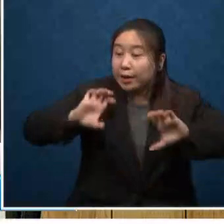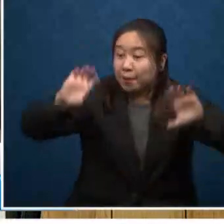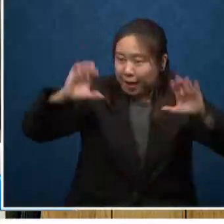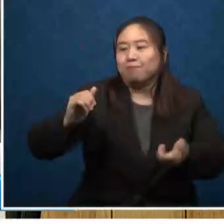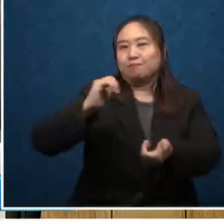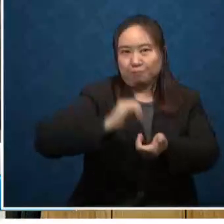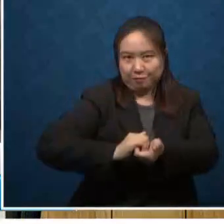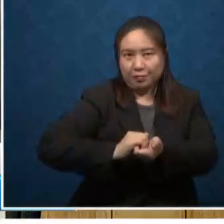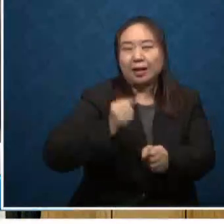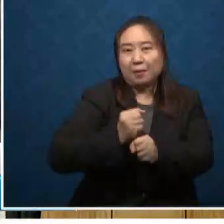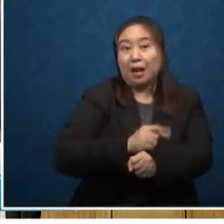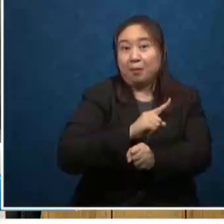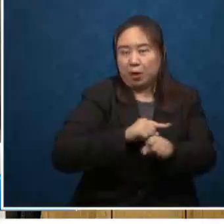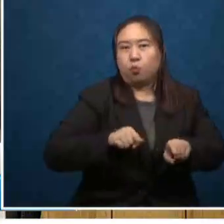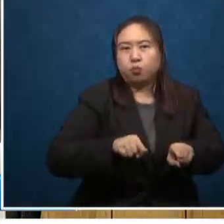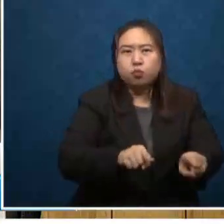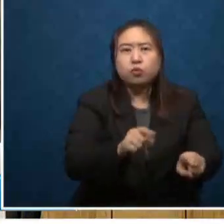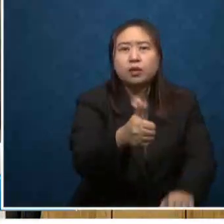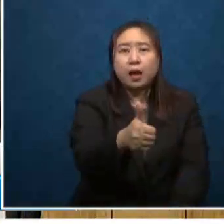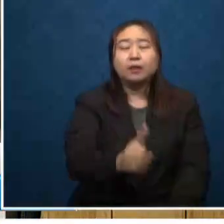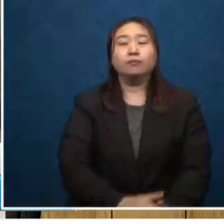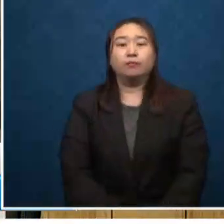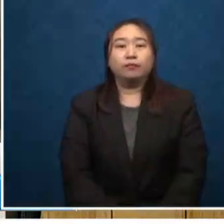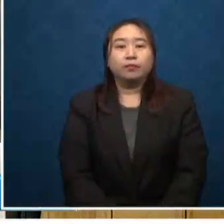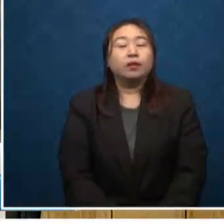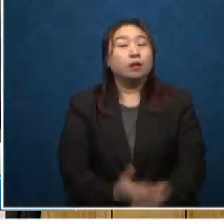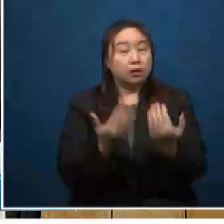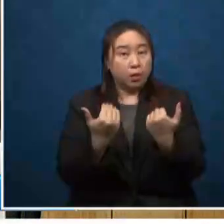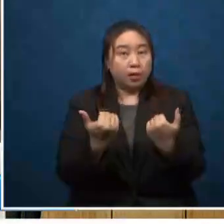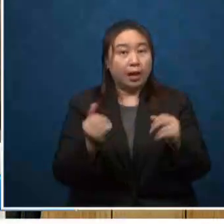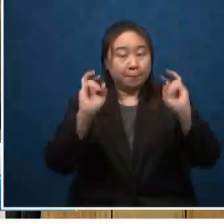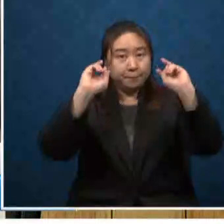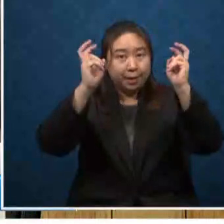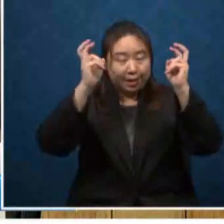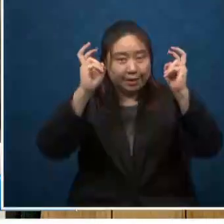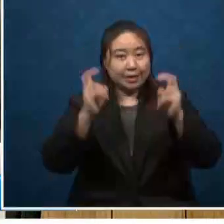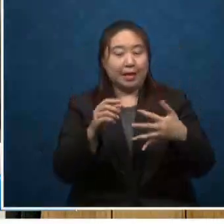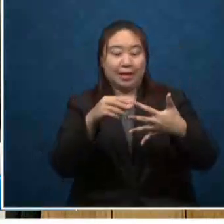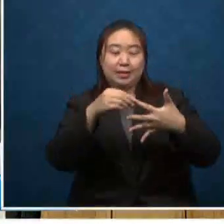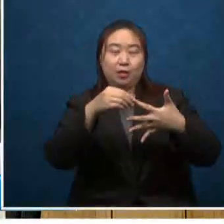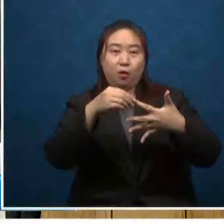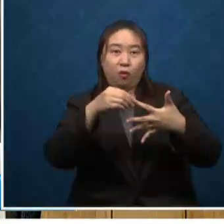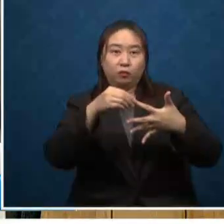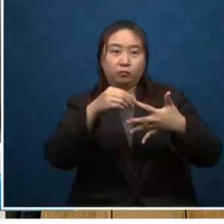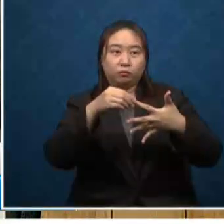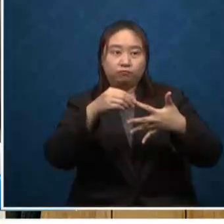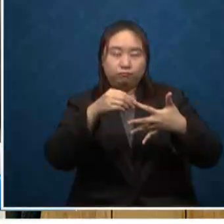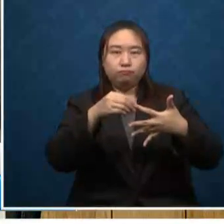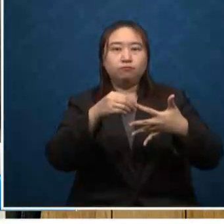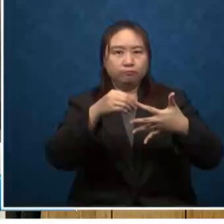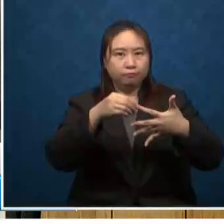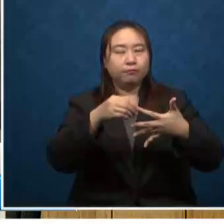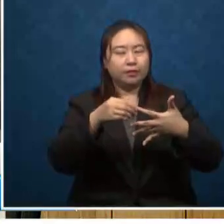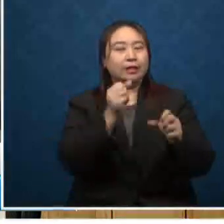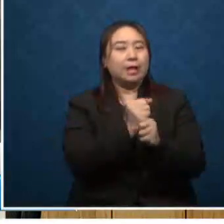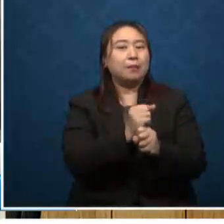ซึ่งรับผิดชอบเรื่องต่างๆนะครับดังนั้นในประเด็นที่เป็นบิ๊กร็อกที่2เนี่ยจึงเป็นบิ๊กร็อกที่ต่อ